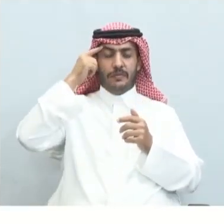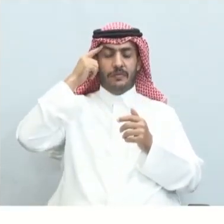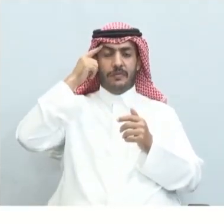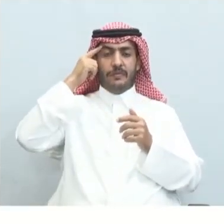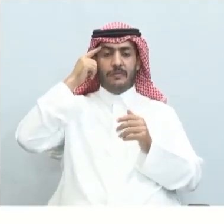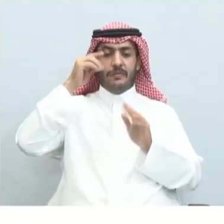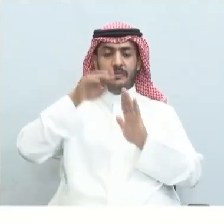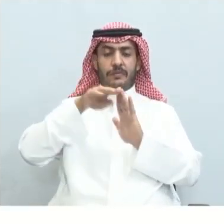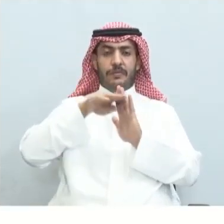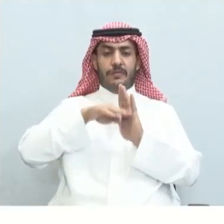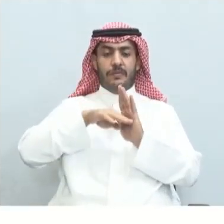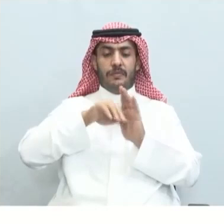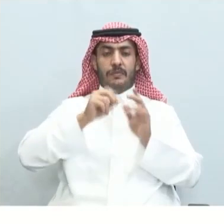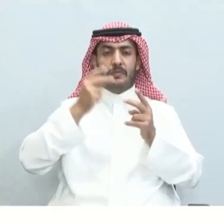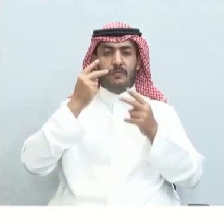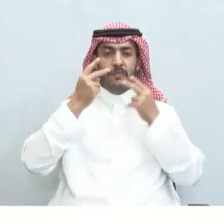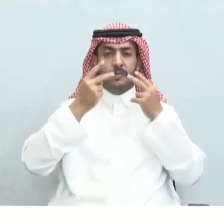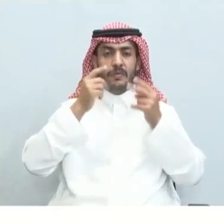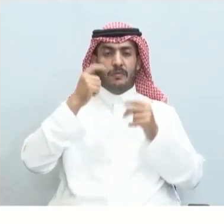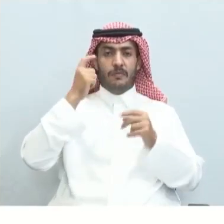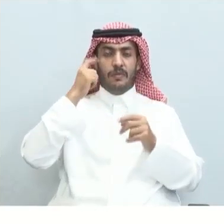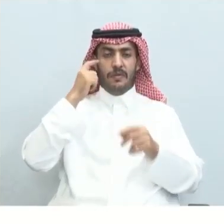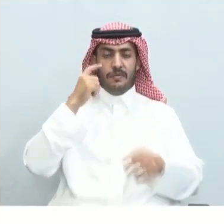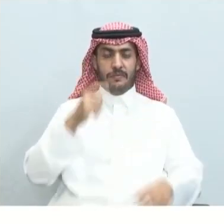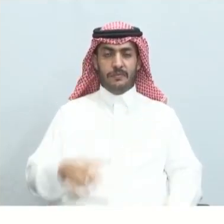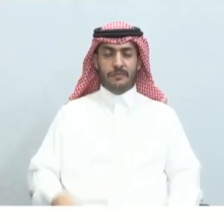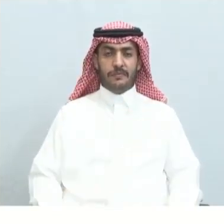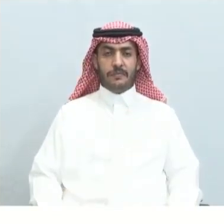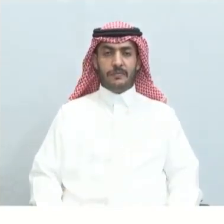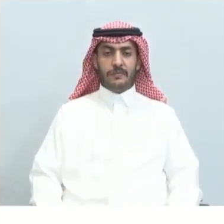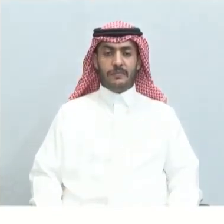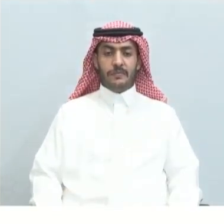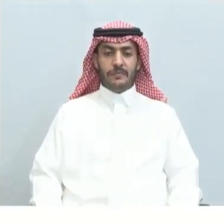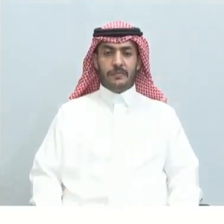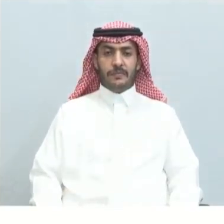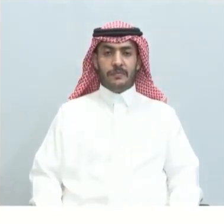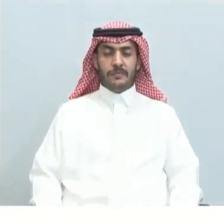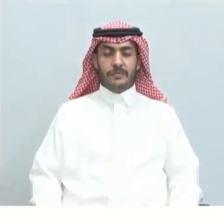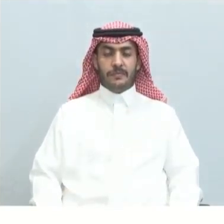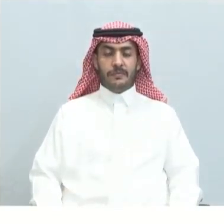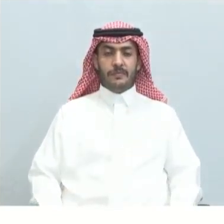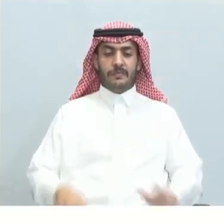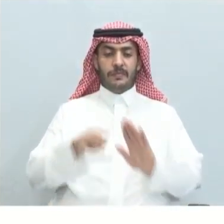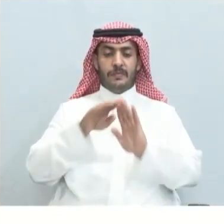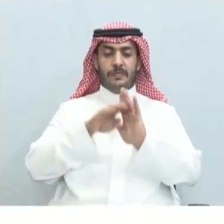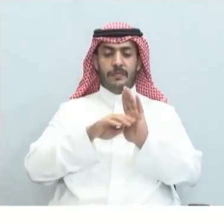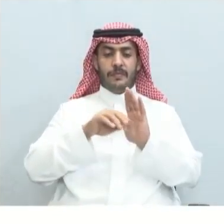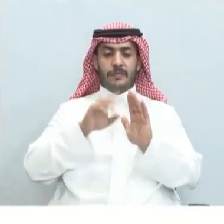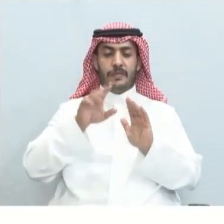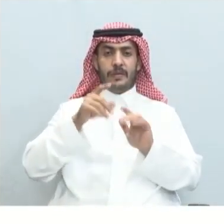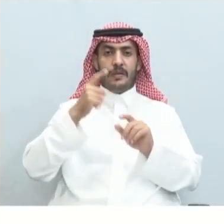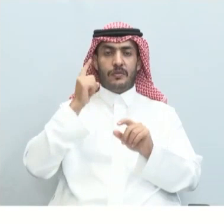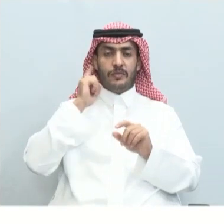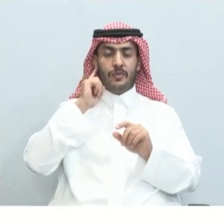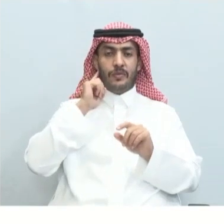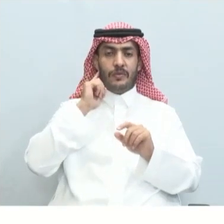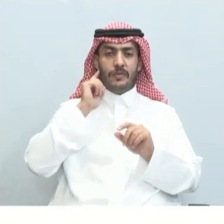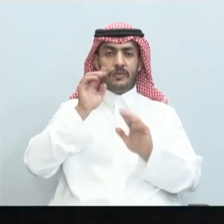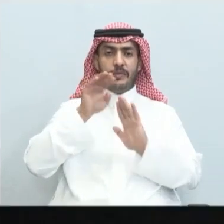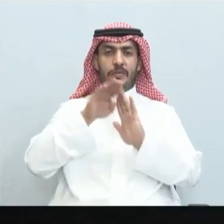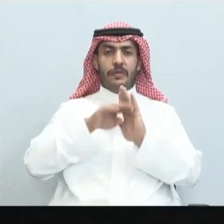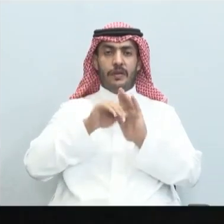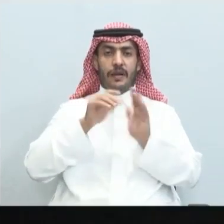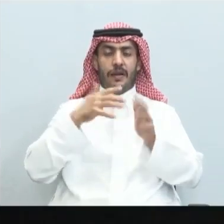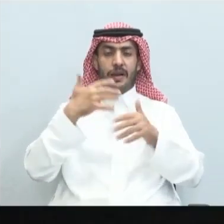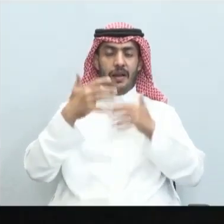يعتمد على المعرفه والملاحظه قم من خلال الحواس من خلال الصوت من